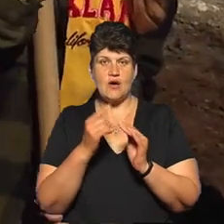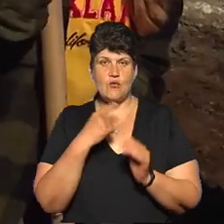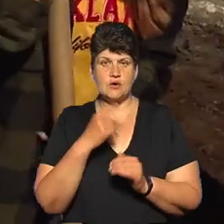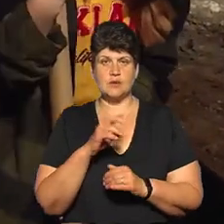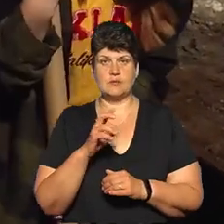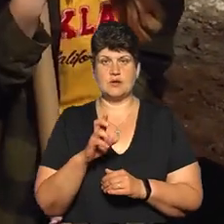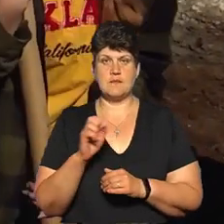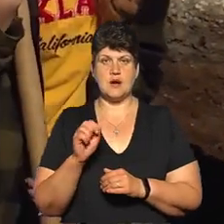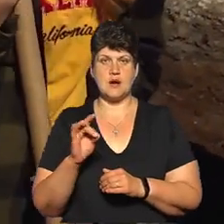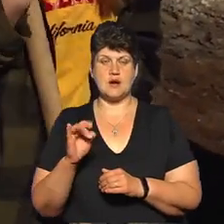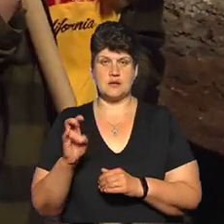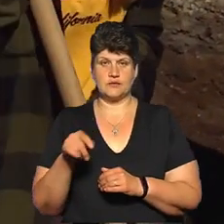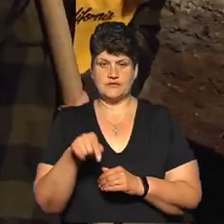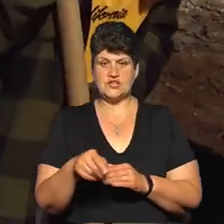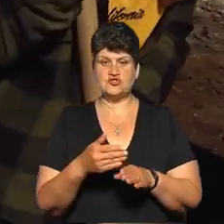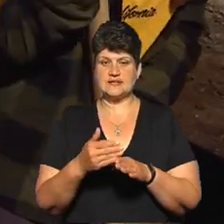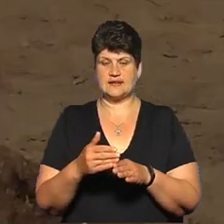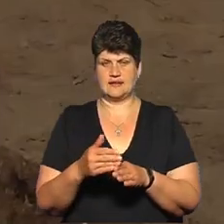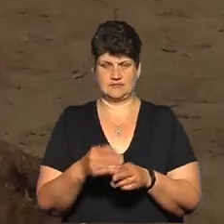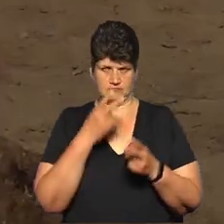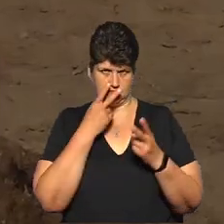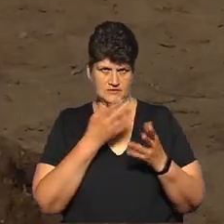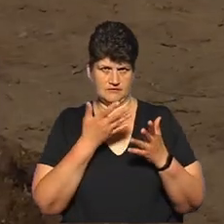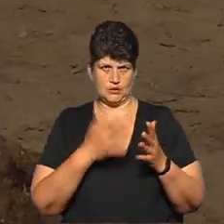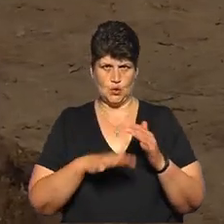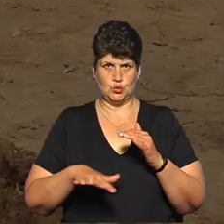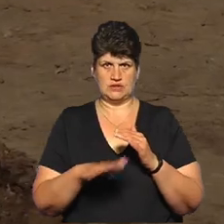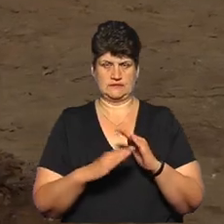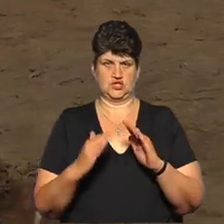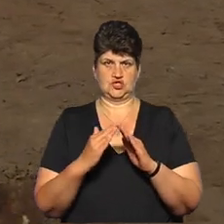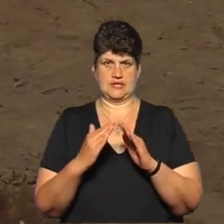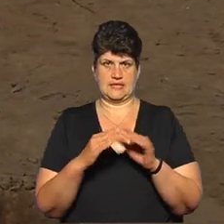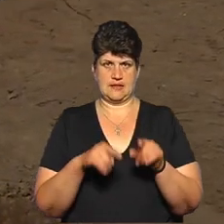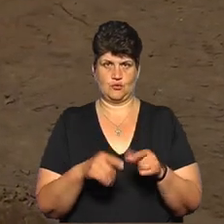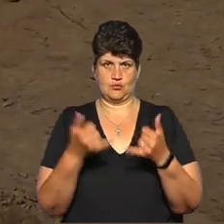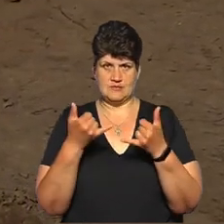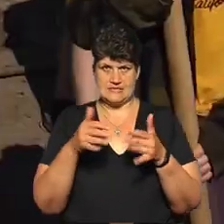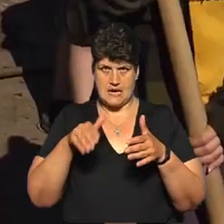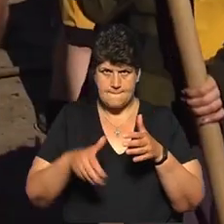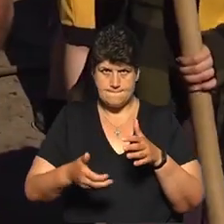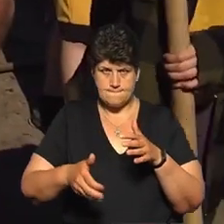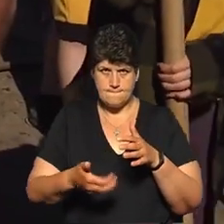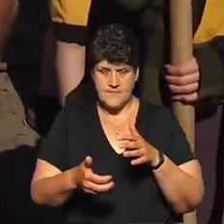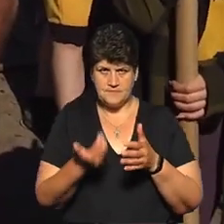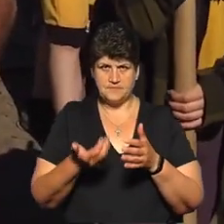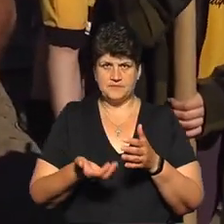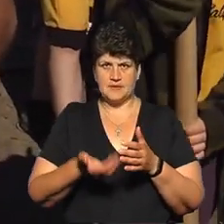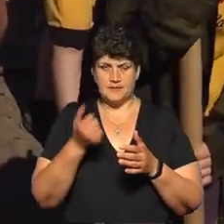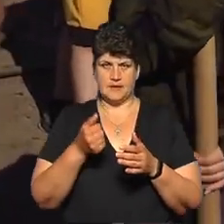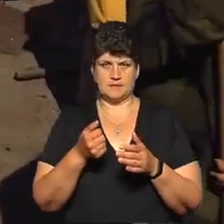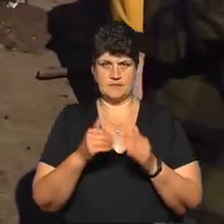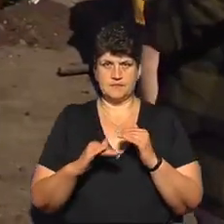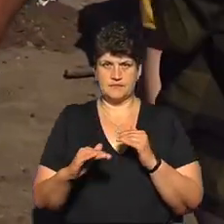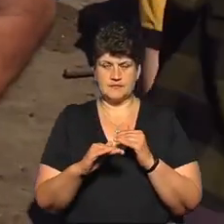цій частині є яскраво виражена долівка житла, яку ми зараз поглиблюємо і знімаємо наступний шар. От вже практично